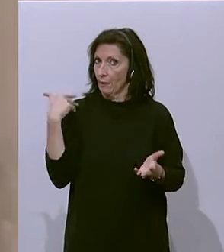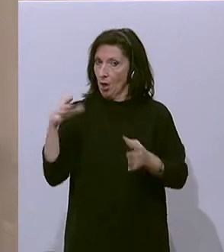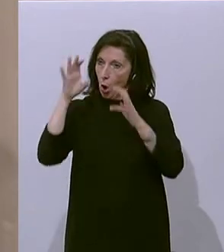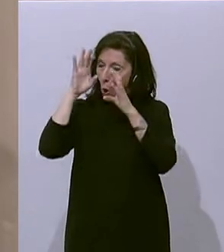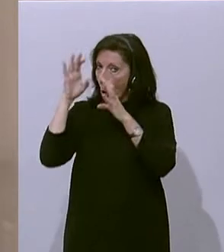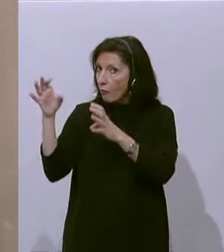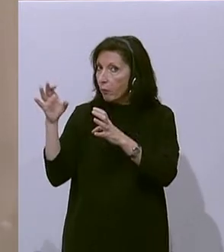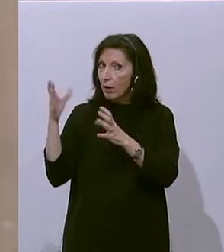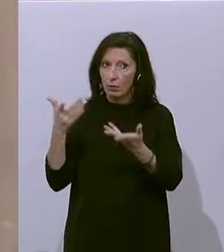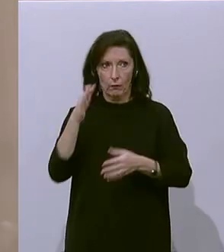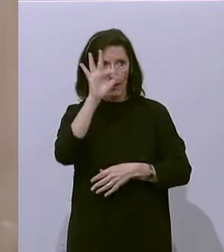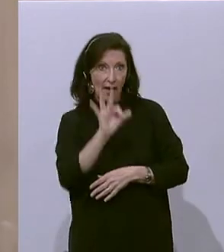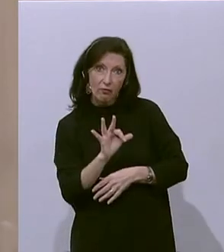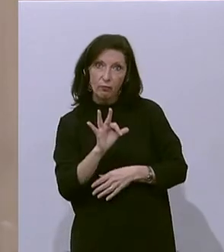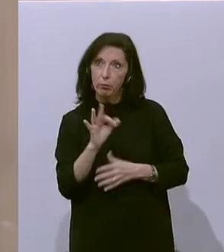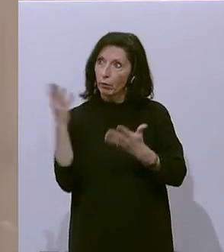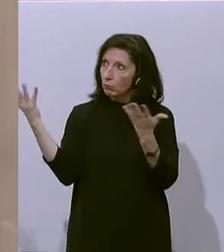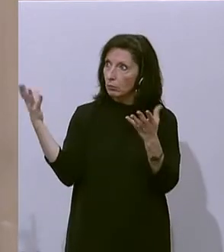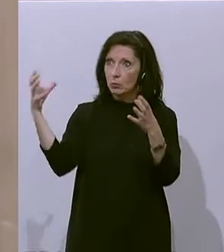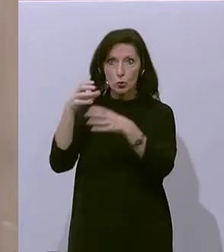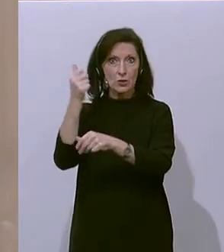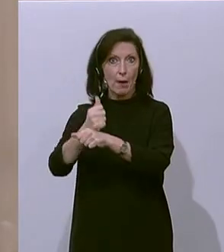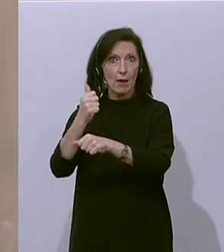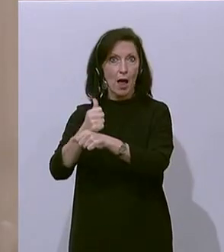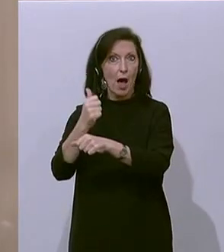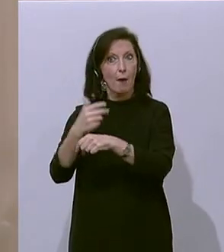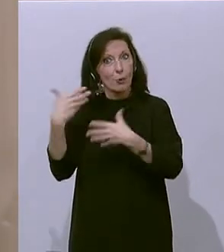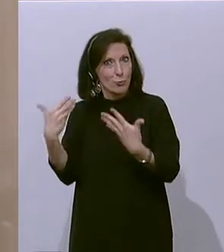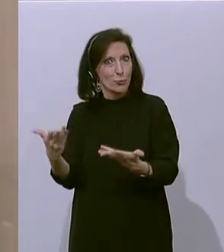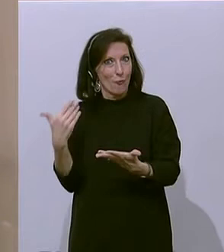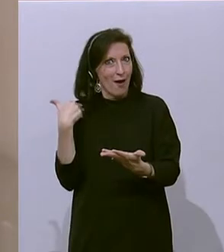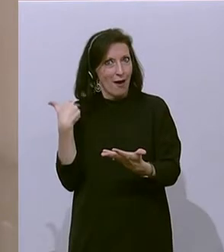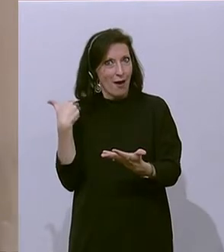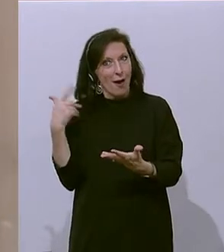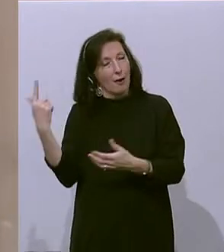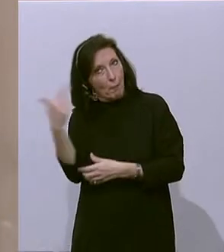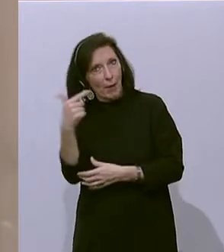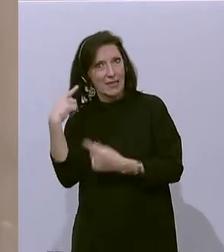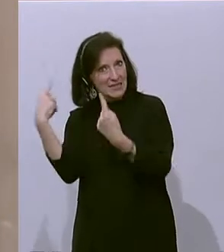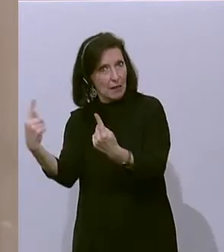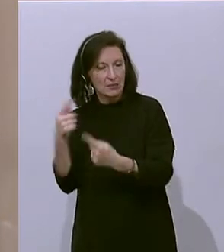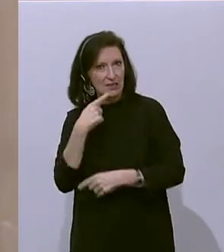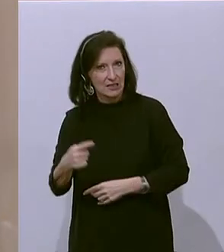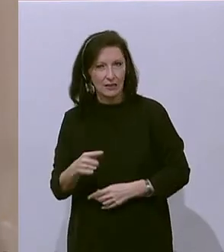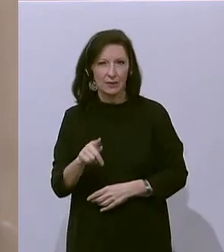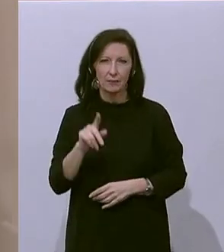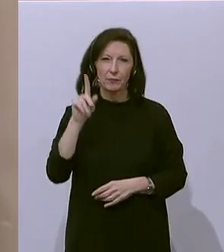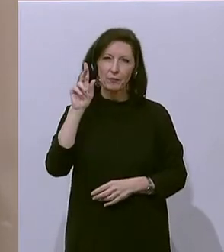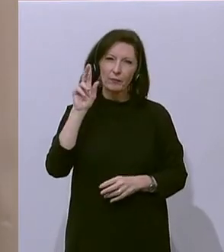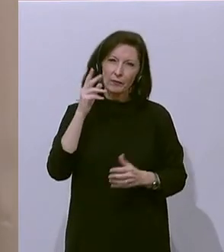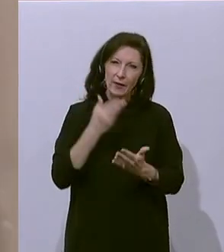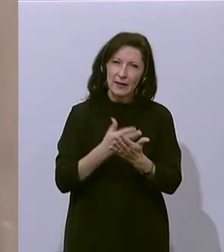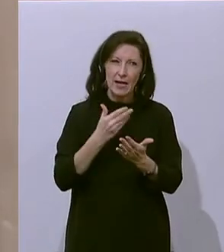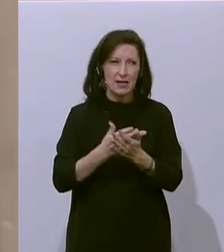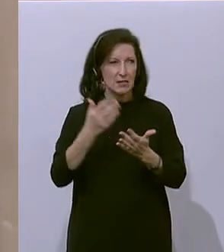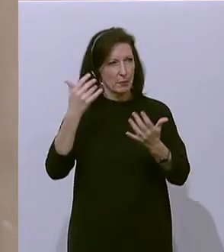ÖVP auf der einen Seite und der FPÖ auf der anderen Seite beschrieben. Das heißt, eine Frage liegt vor all dem mehr